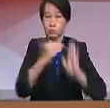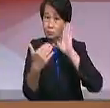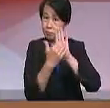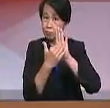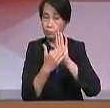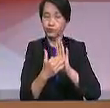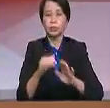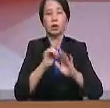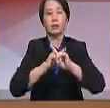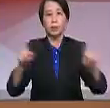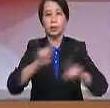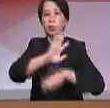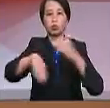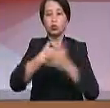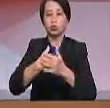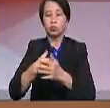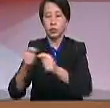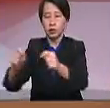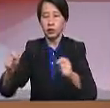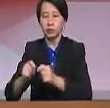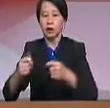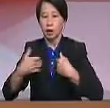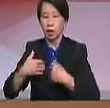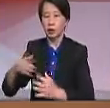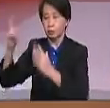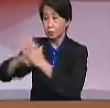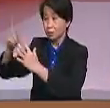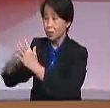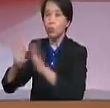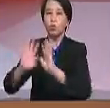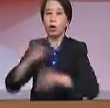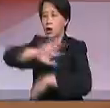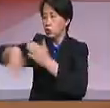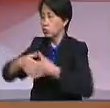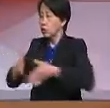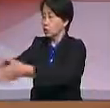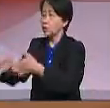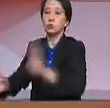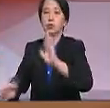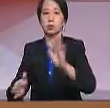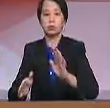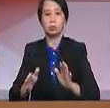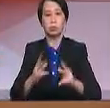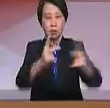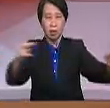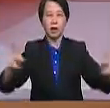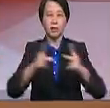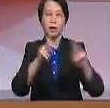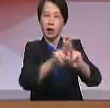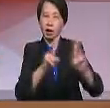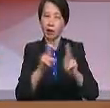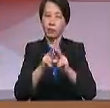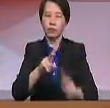tempat terlindung. Ya, boleh ada sekatan jalan raya. Sebab di kawasan kampung, di Kedah,